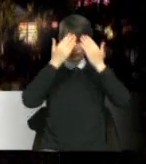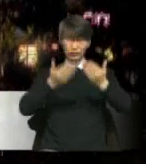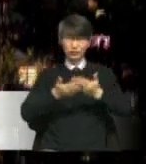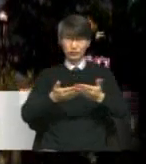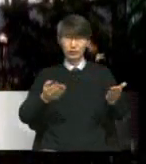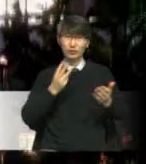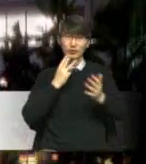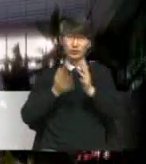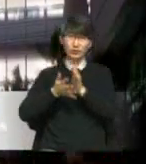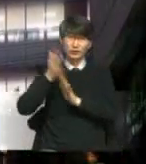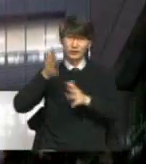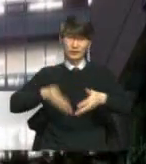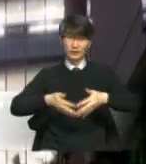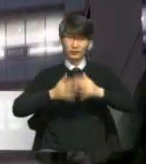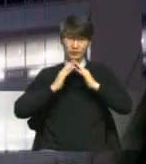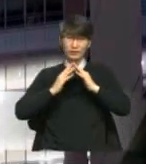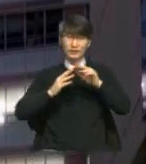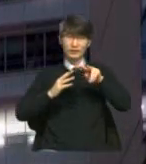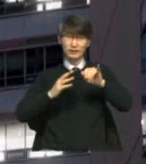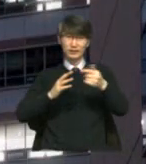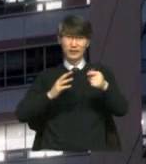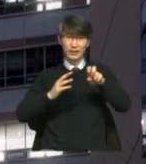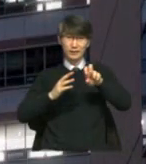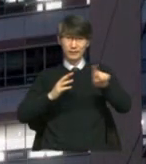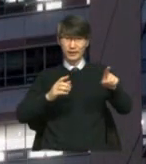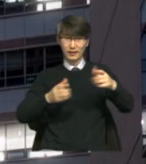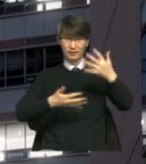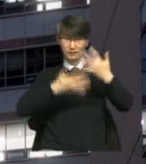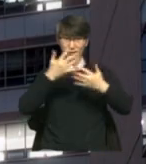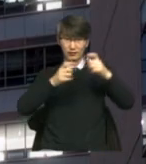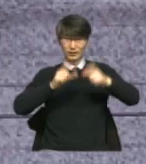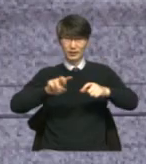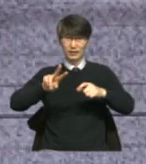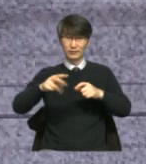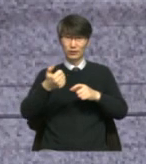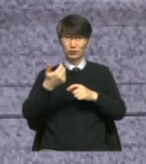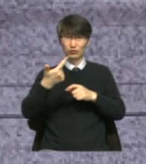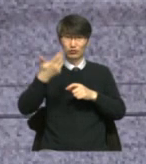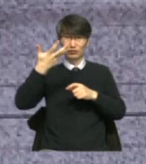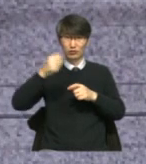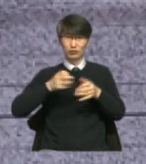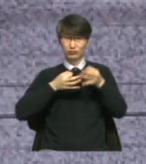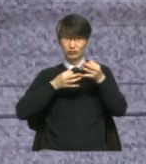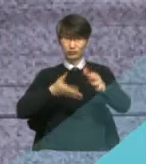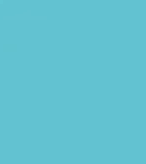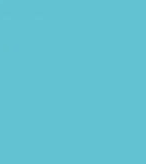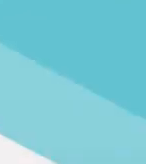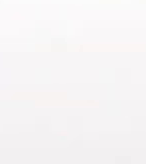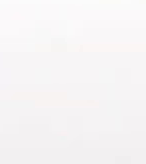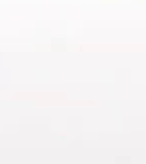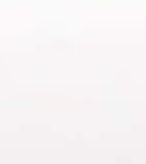서울시에서 건립을 추진하는 시네마 테크 n 260 5억 원의 예산이 투입됩니다